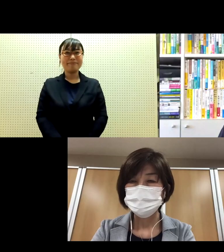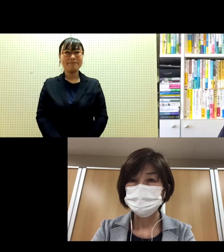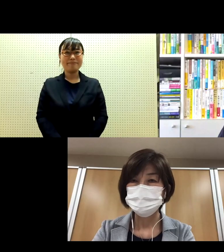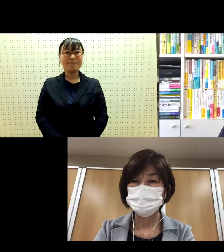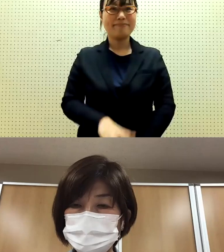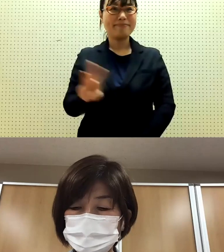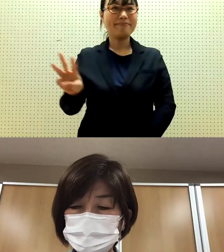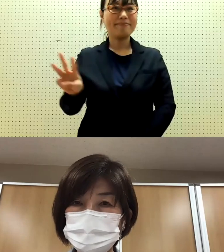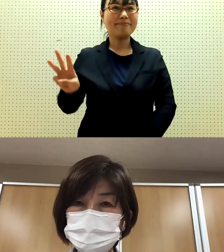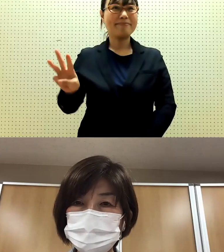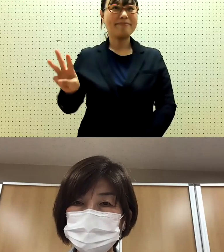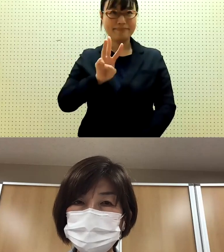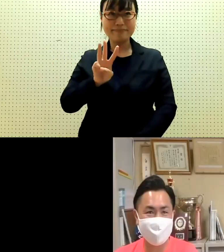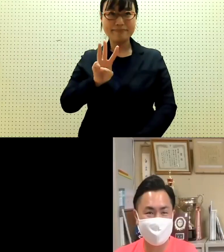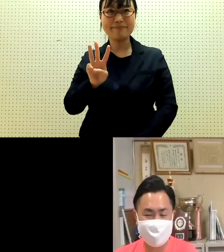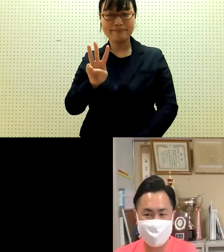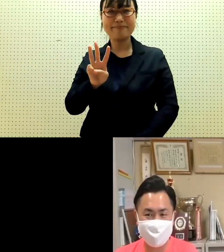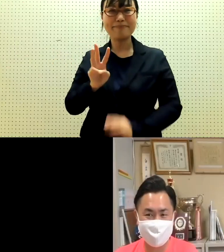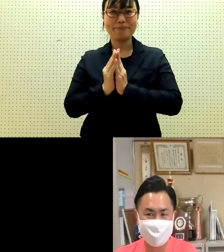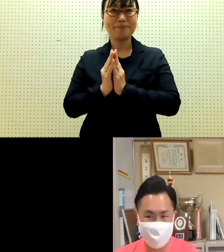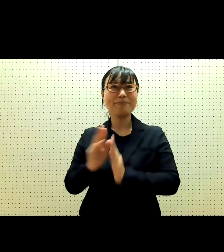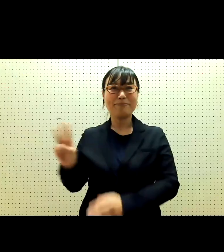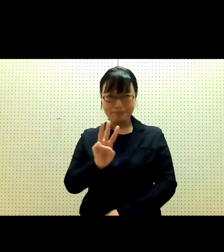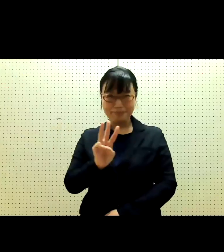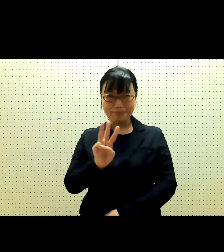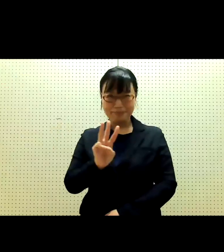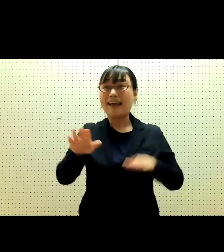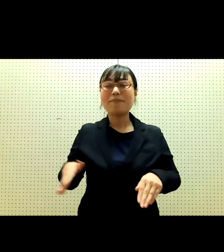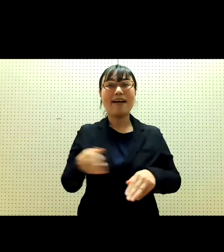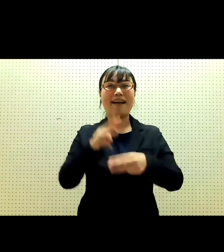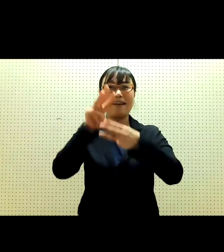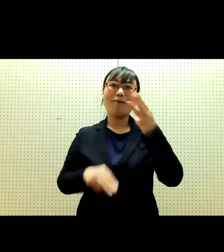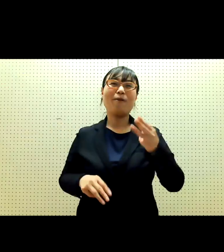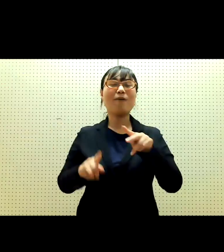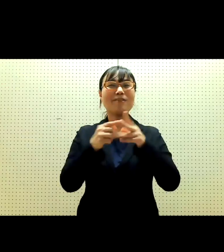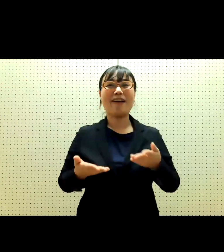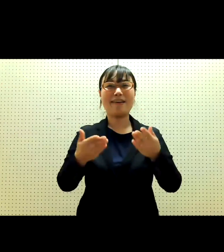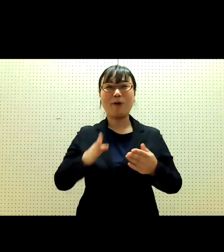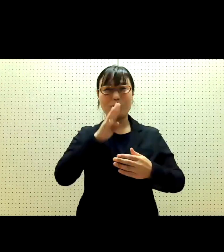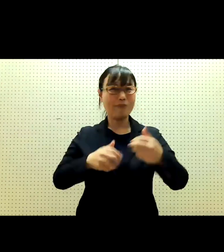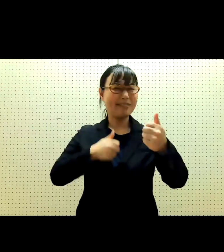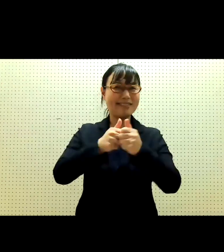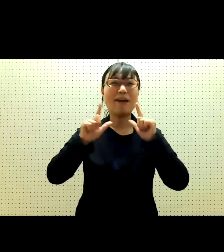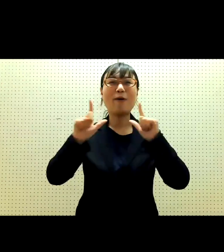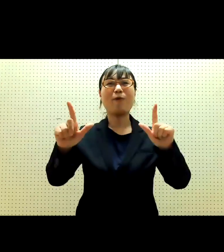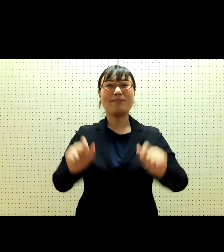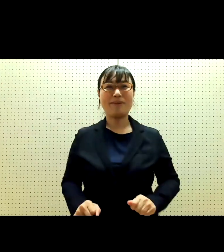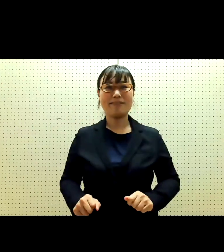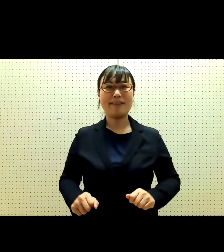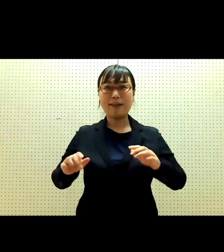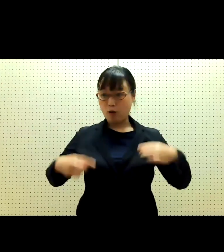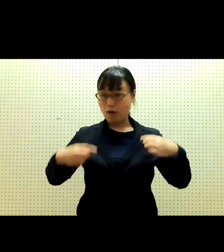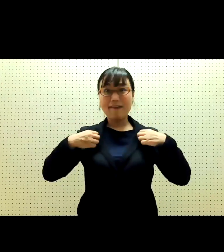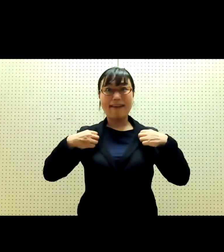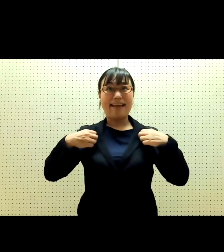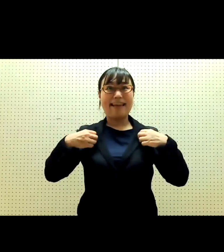はい、はい、それではこれから用賀小学校の実践報告をします。今日は用賀小の蛍光ピンクのチーム T シャツでお送